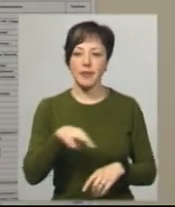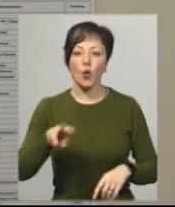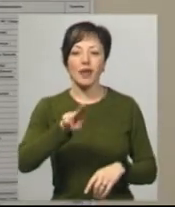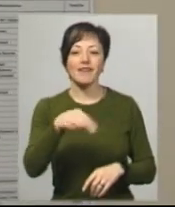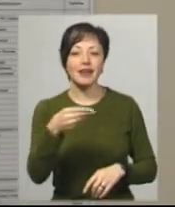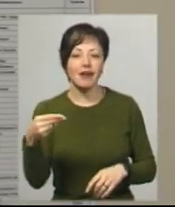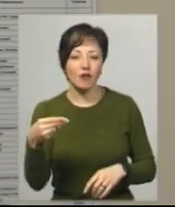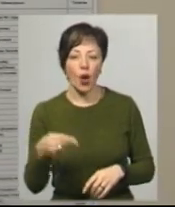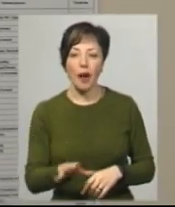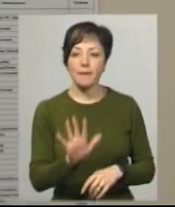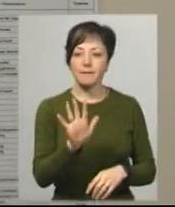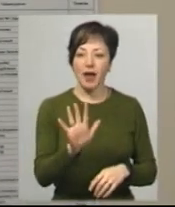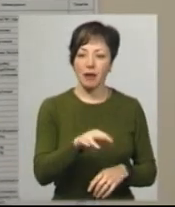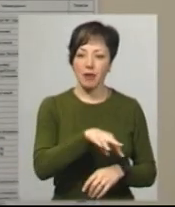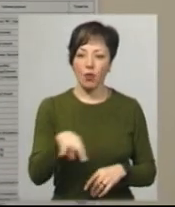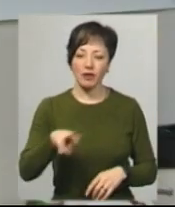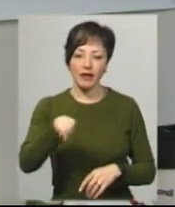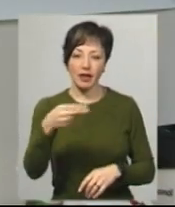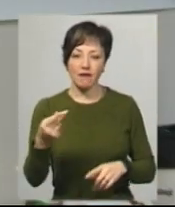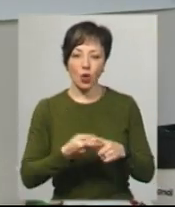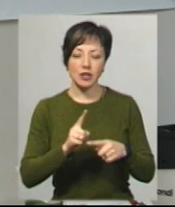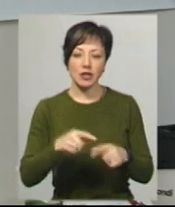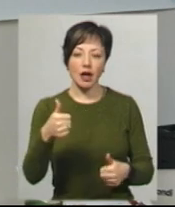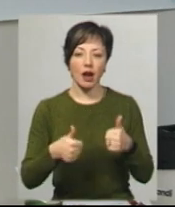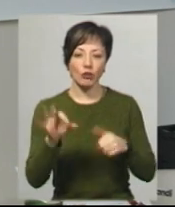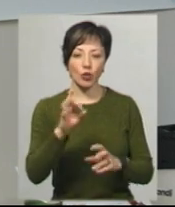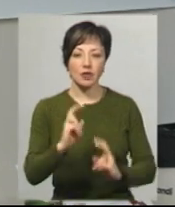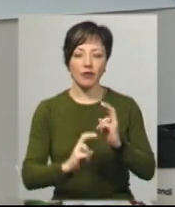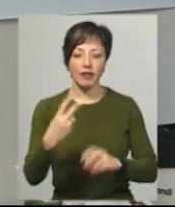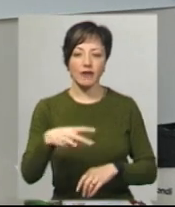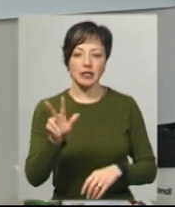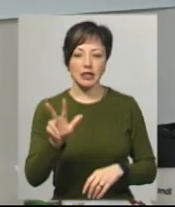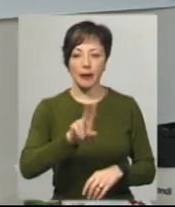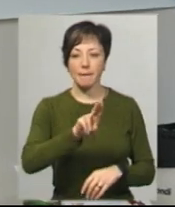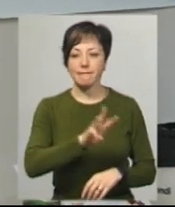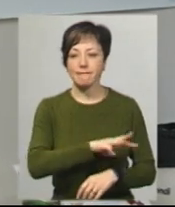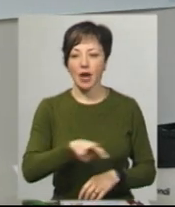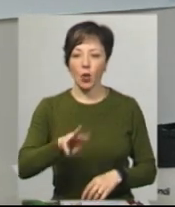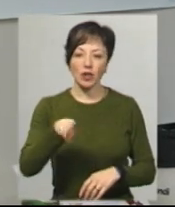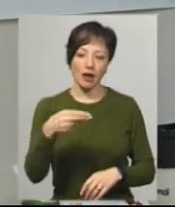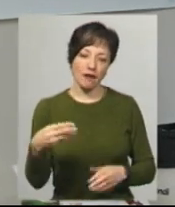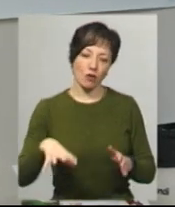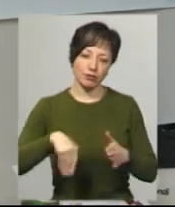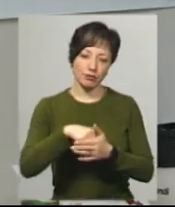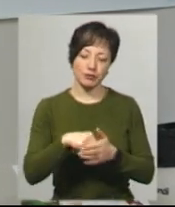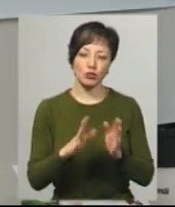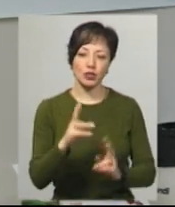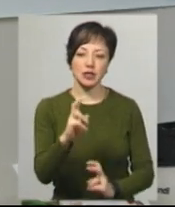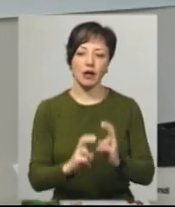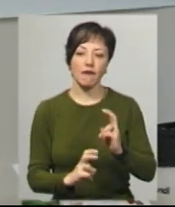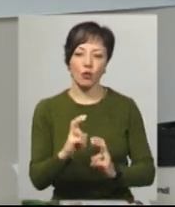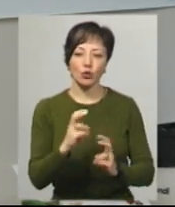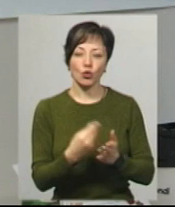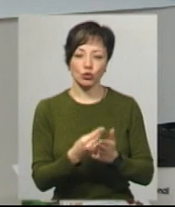З них 5 мільйонів євро – це грант. Що стосується заводу, орієнтовно 23 мільйони євро буде коштувати завод,